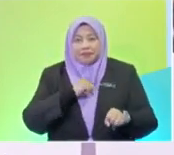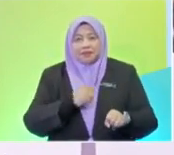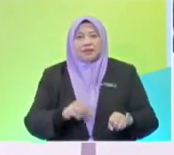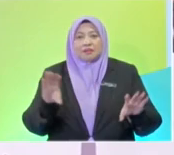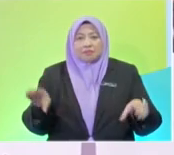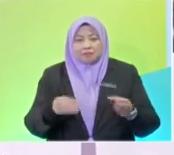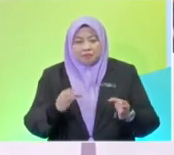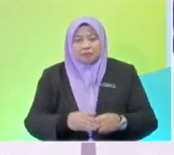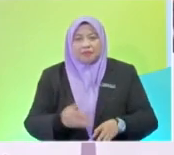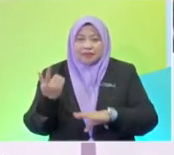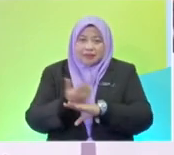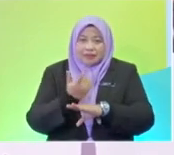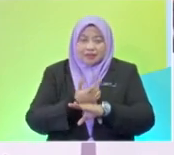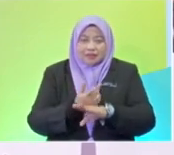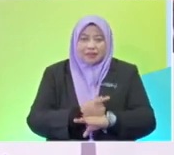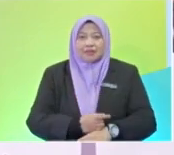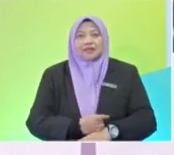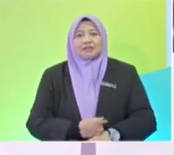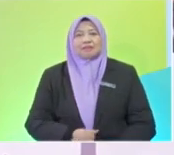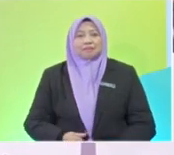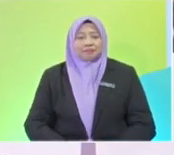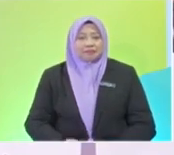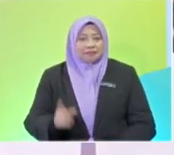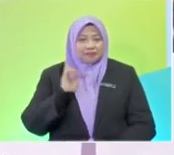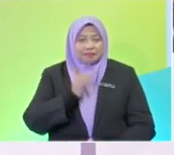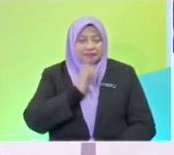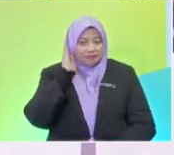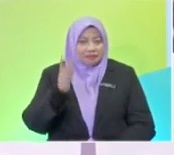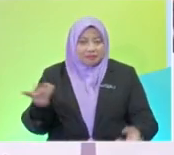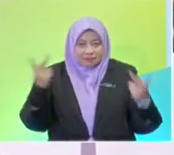sedikit eksperimen ya jangan kemana kita akan kembali di titik